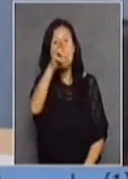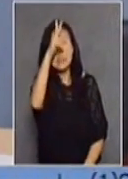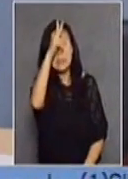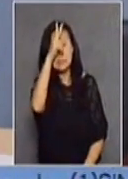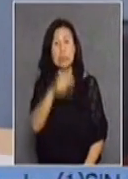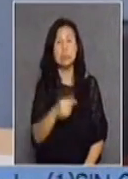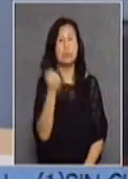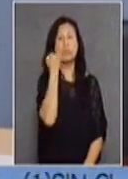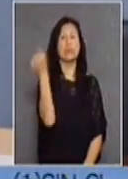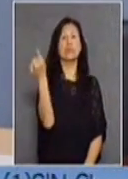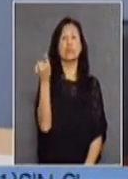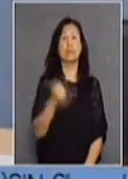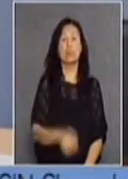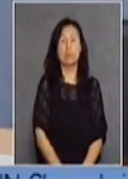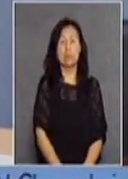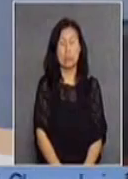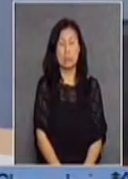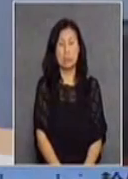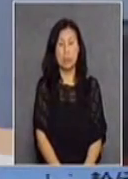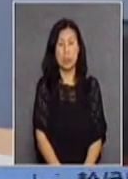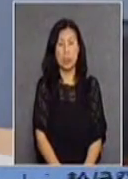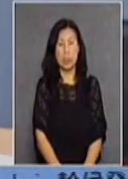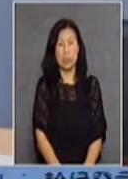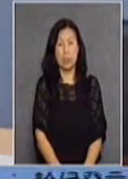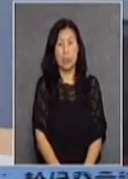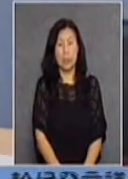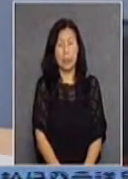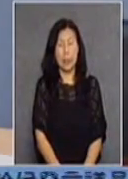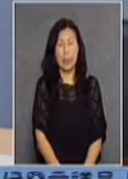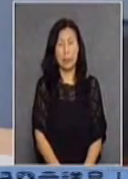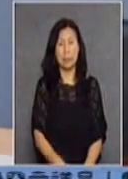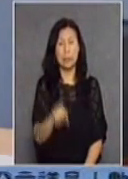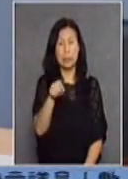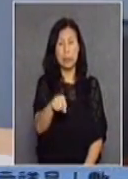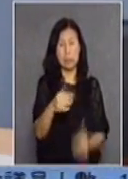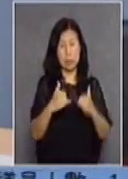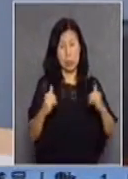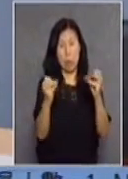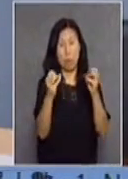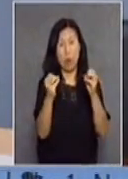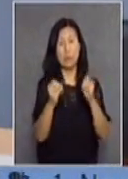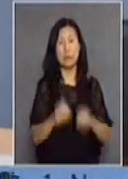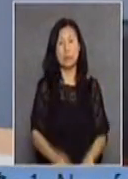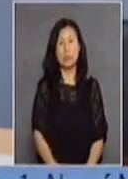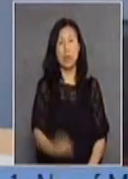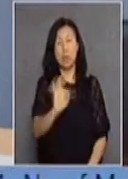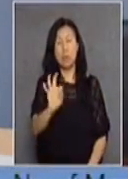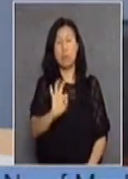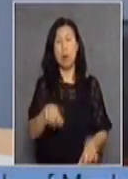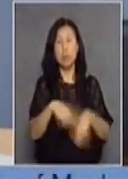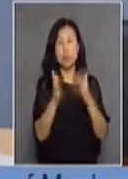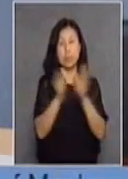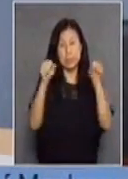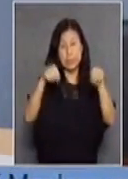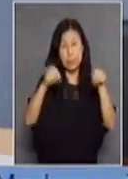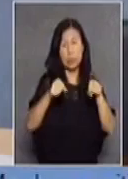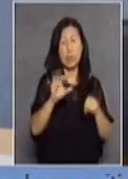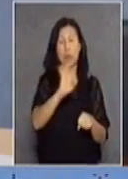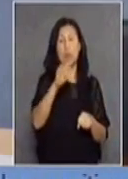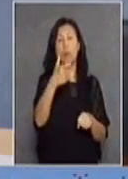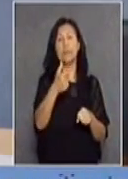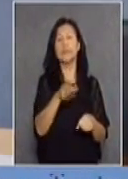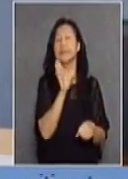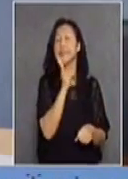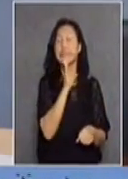我唔知道。所以其實喺呢一個議會講話，喂，冇共識、冇錢係多餘